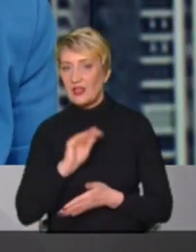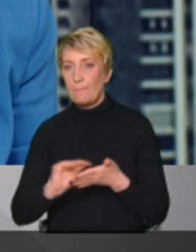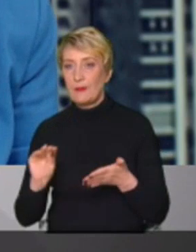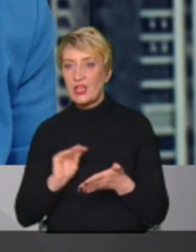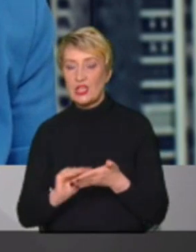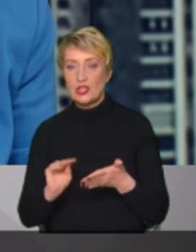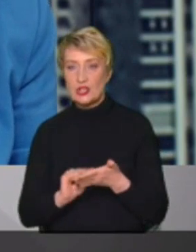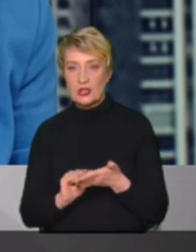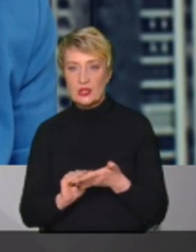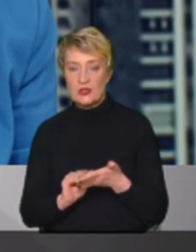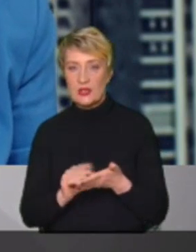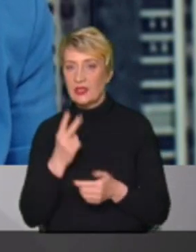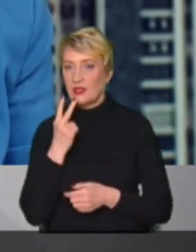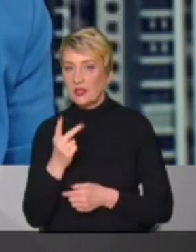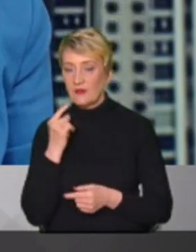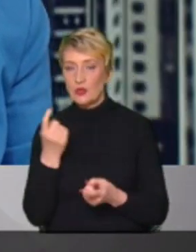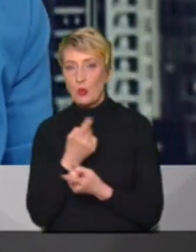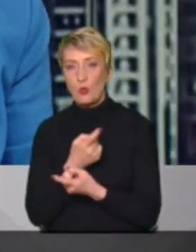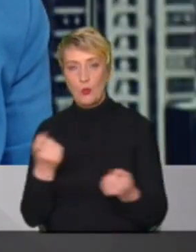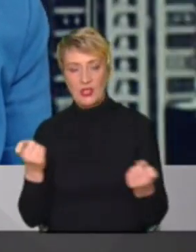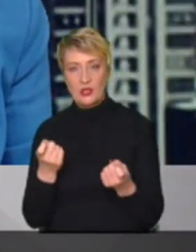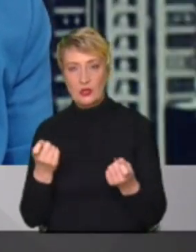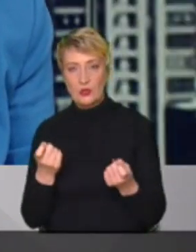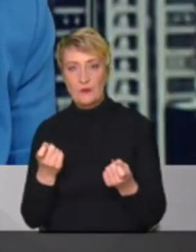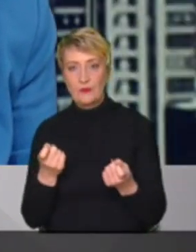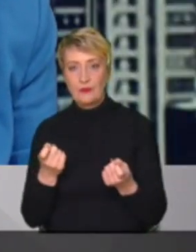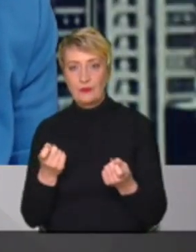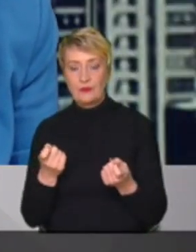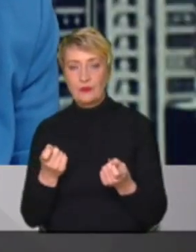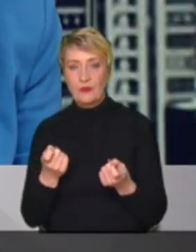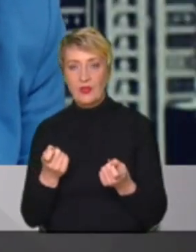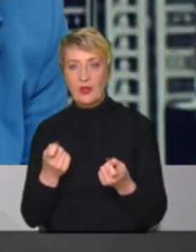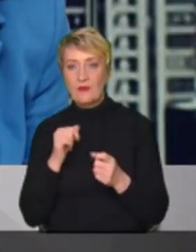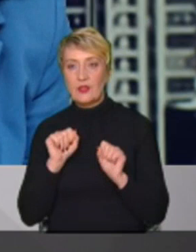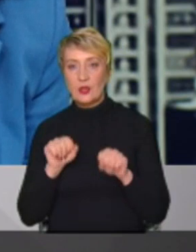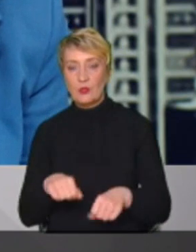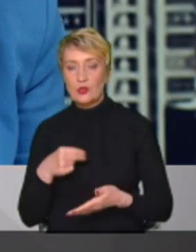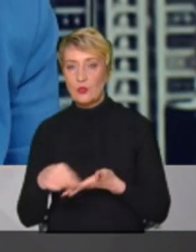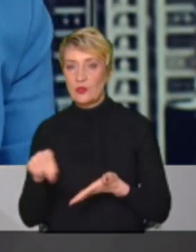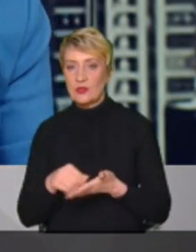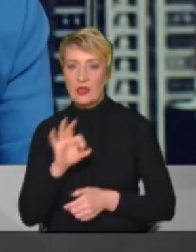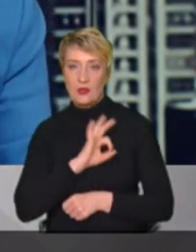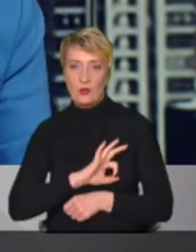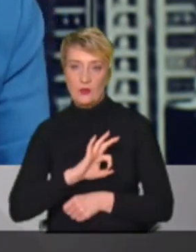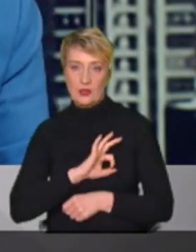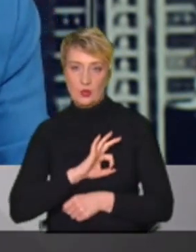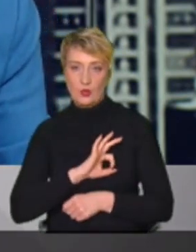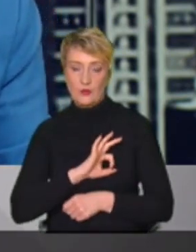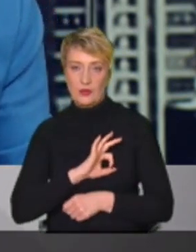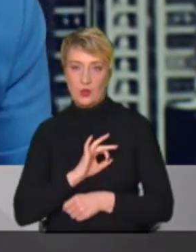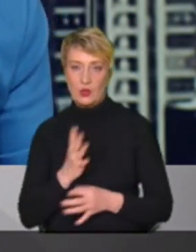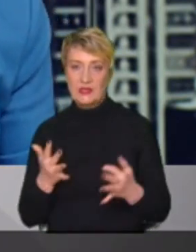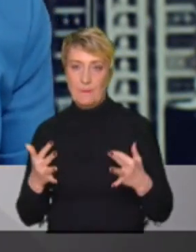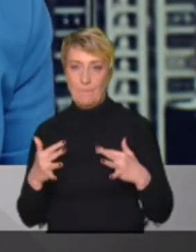не дивлячись на цю свою публічну заяву про відмову від російської нафти, продовжує її купувати, використовуючи схему